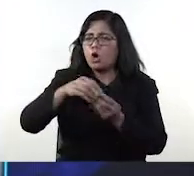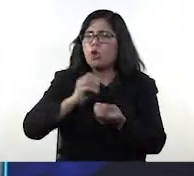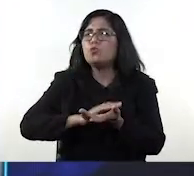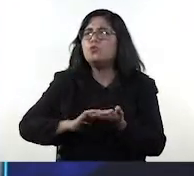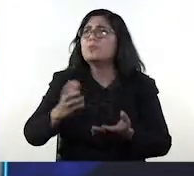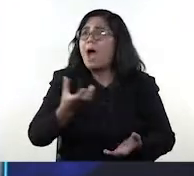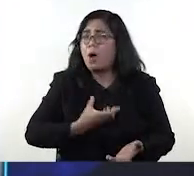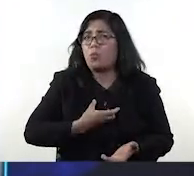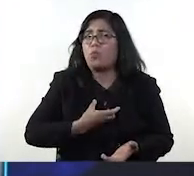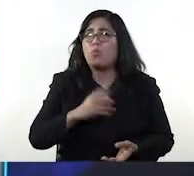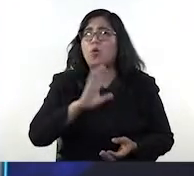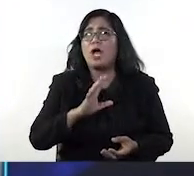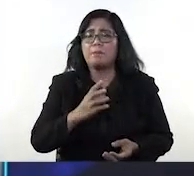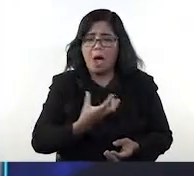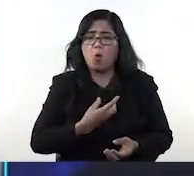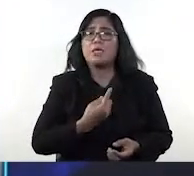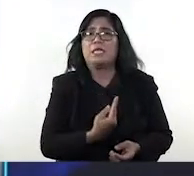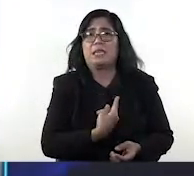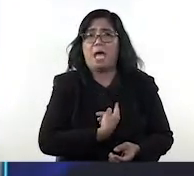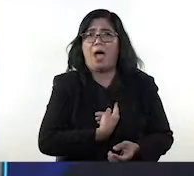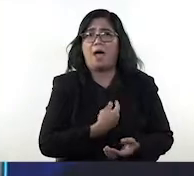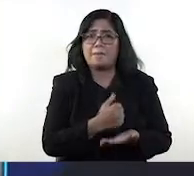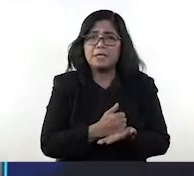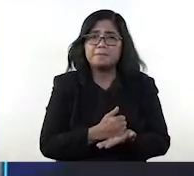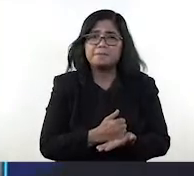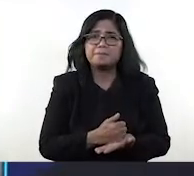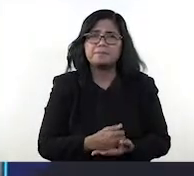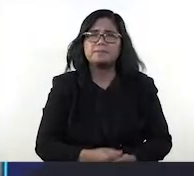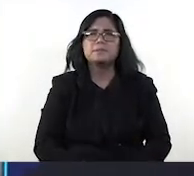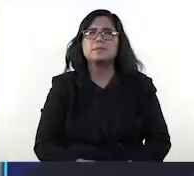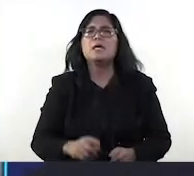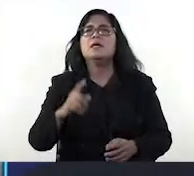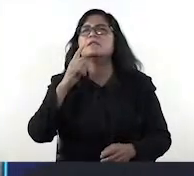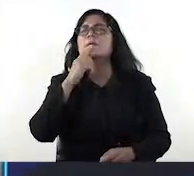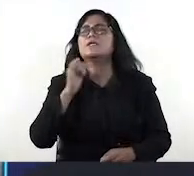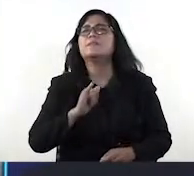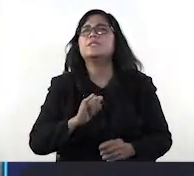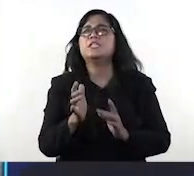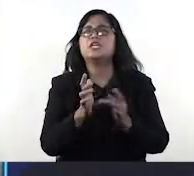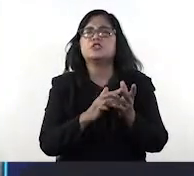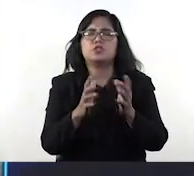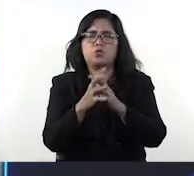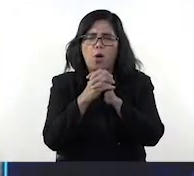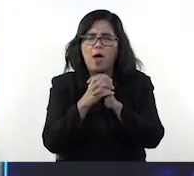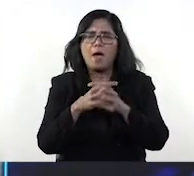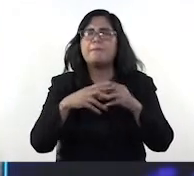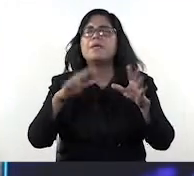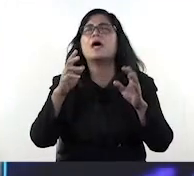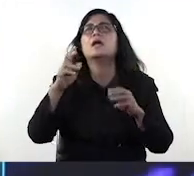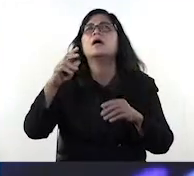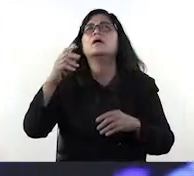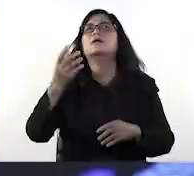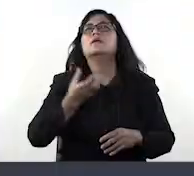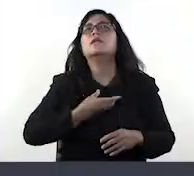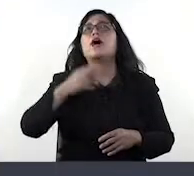Ho ingin kerjakan Hai tapi kita berkata seperti doa Yesus biar bukan kehendakku yang jadi mereka hendak mulai